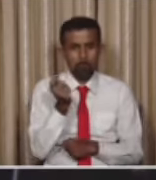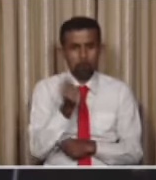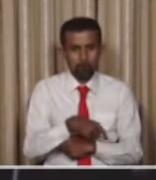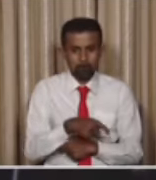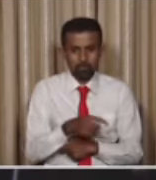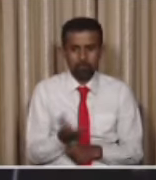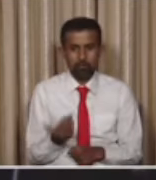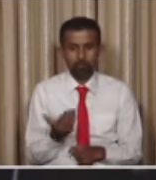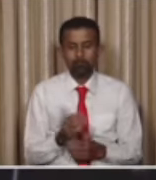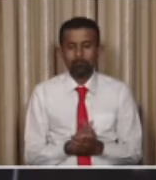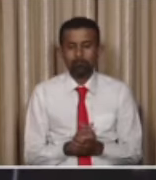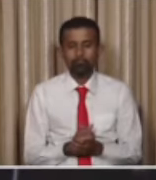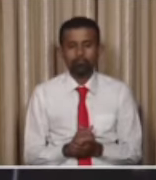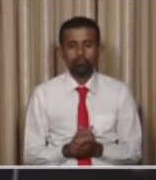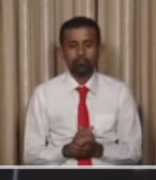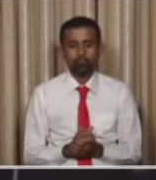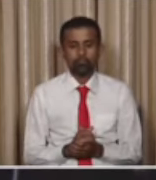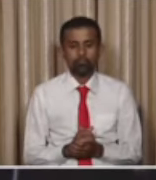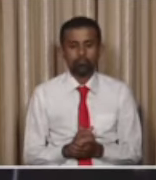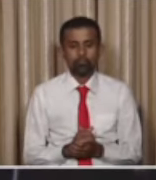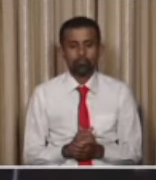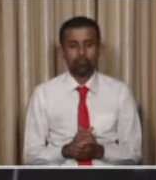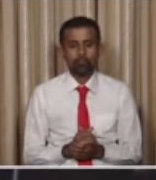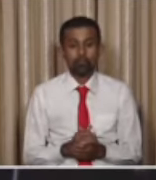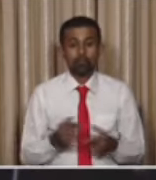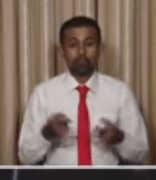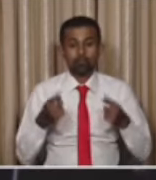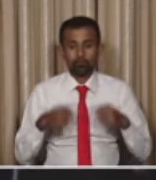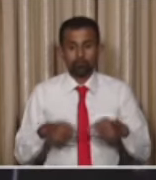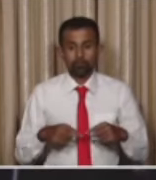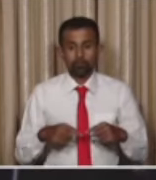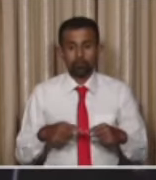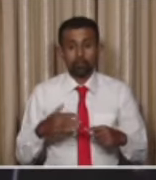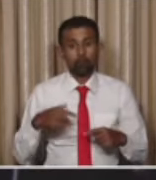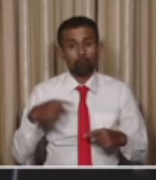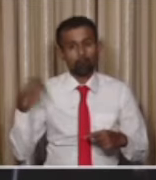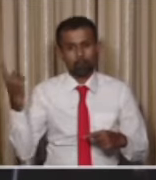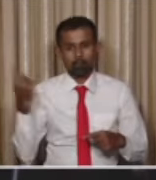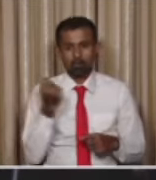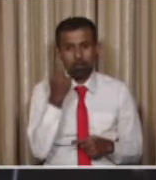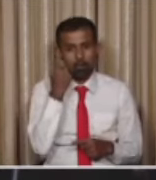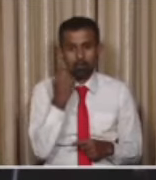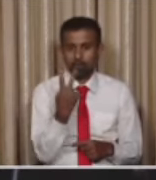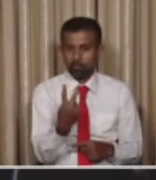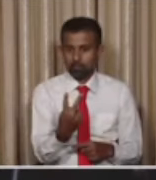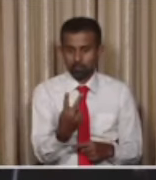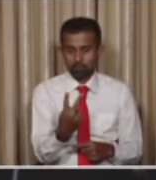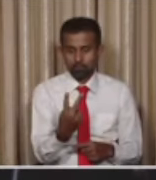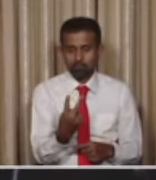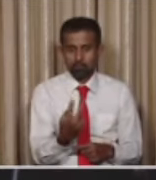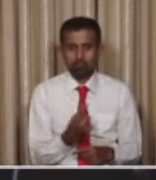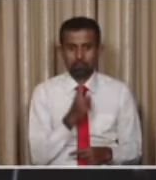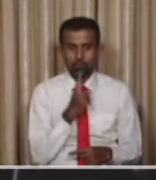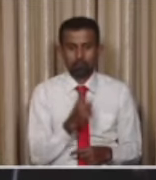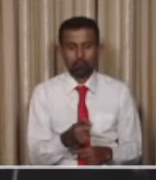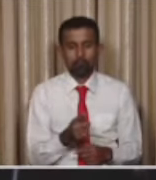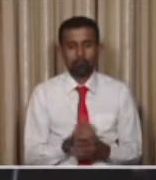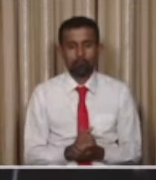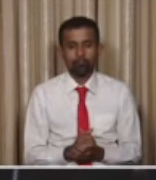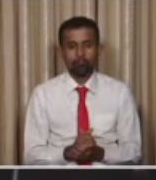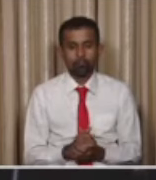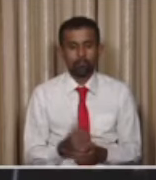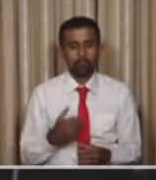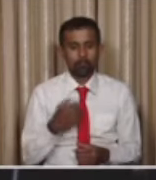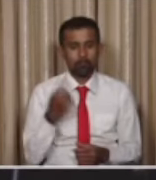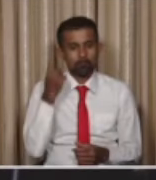ගනී කියලා. ගරු සභාපතිතුමනි එසේ කියලා පස්සේ මේ විෂයපතියෙන් බැහැරව කරුණු දෙකක් කියන්නට මට කරුණාකරලා අවසර දෙන්න. අපි